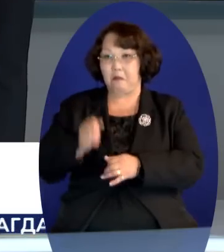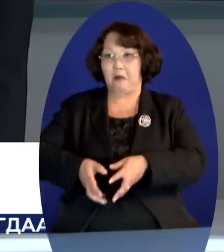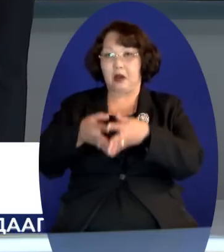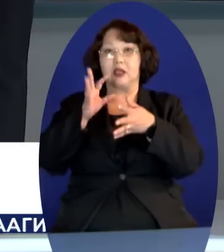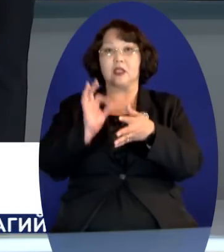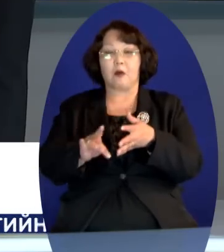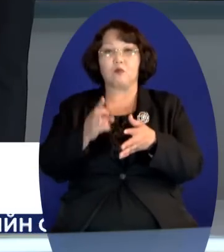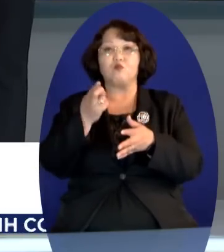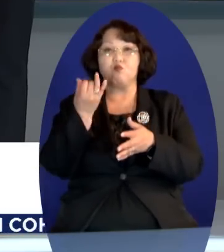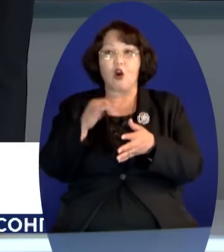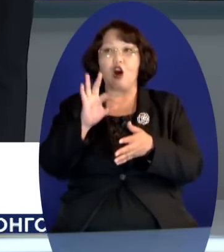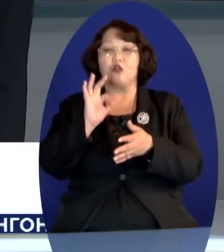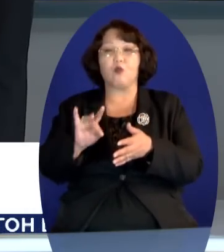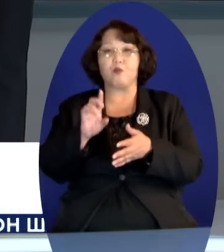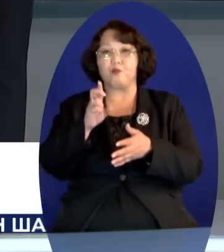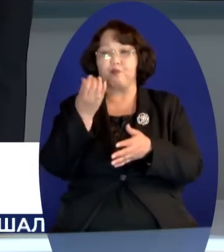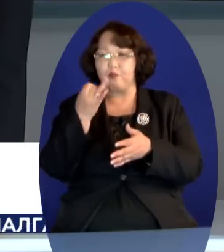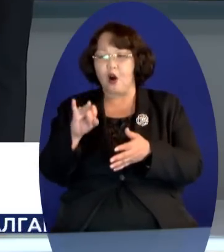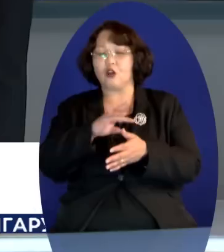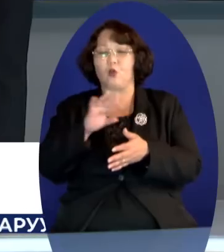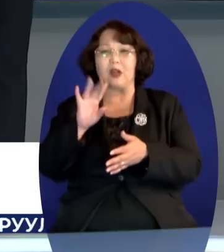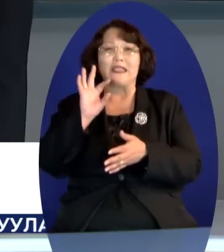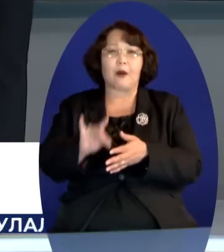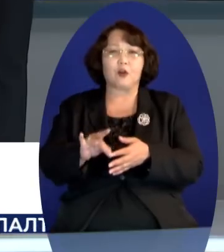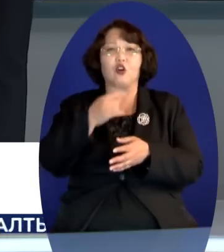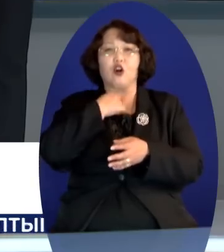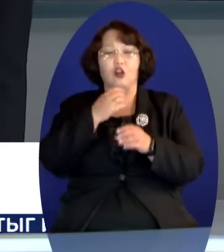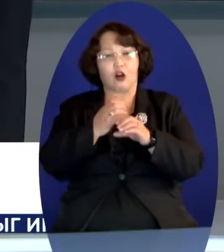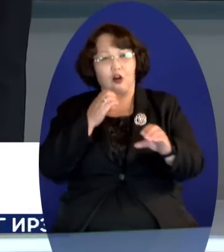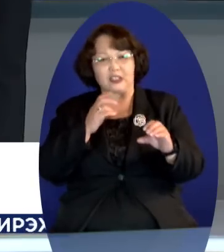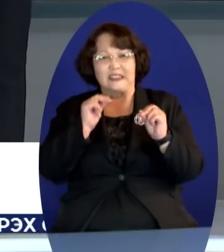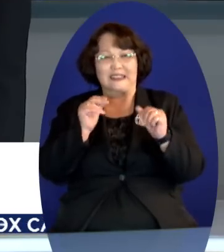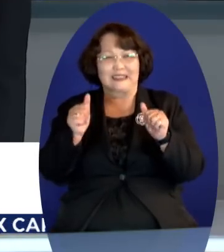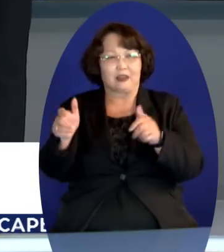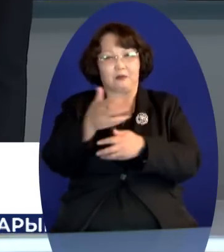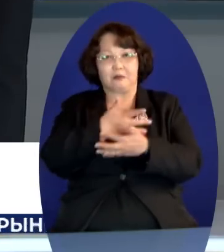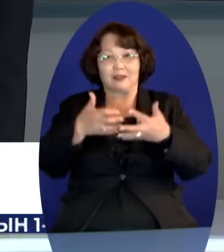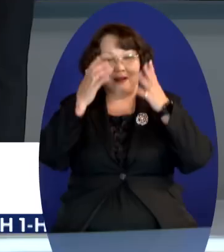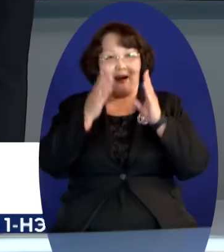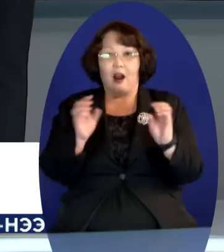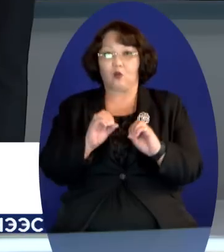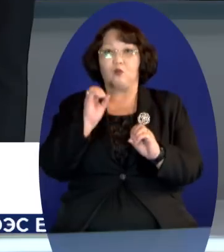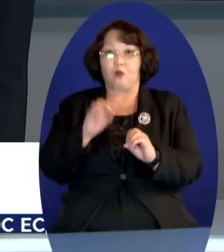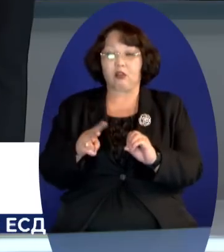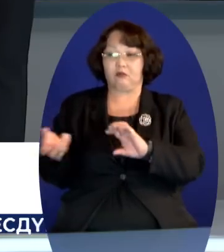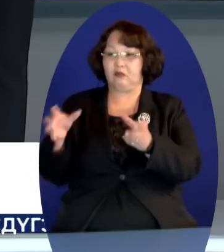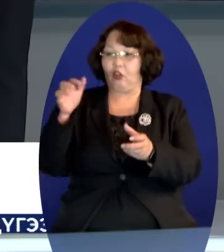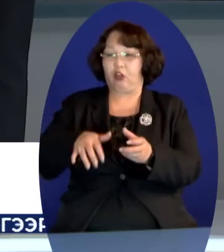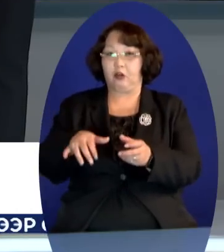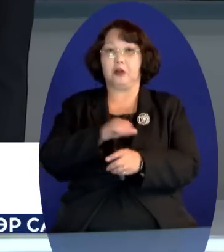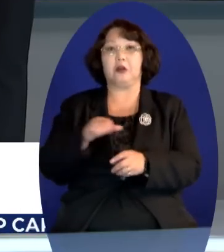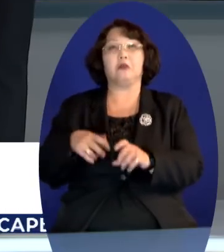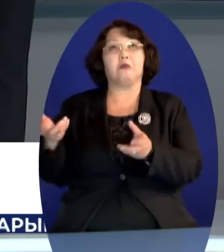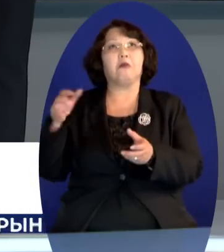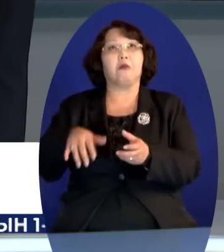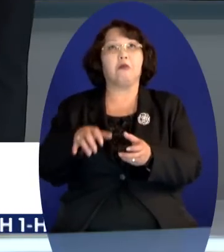ямар бойлер тавих юм, ямар шугам сүлжээ татах юм бэ гэдэг асуудал дээр анхаарахгүй бол энэ методоо зэвтээ ус хэрэглэгчэд хэрэглэсээр байх